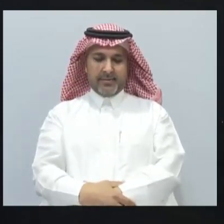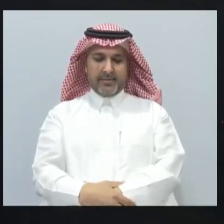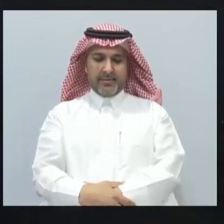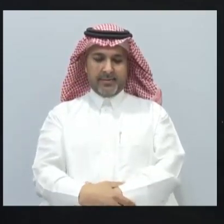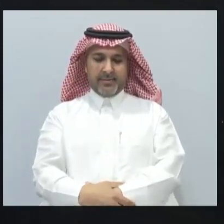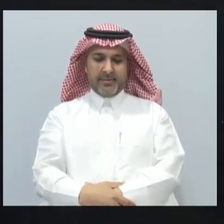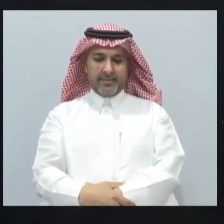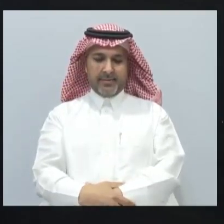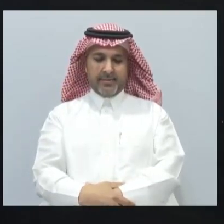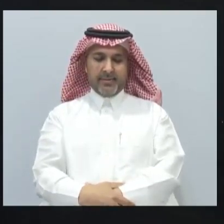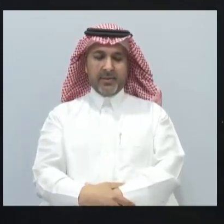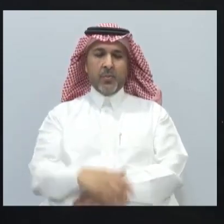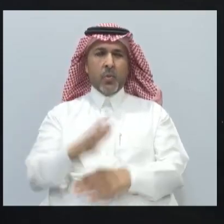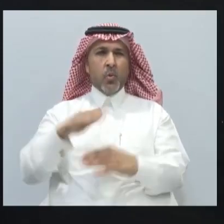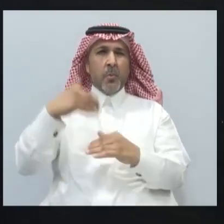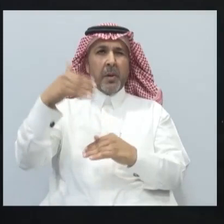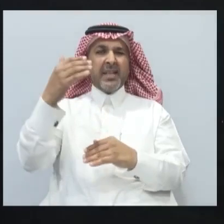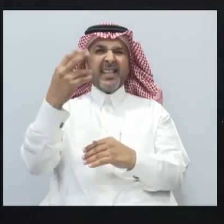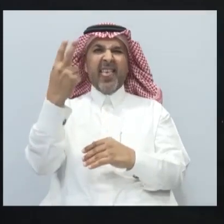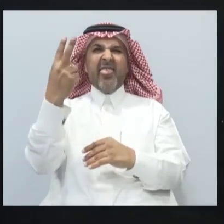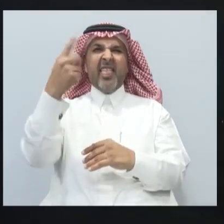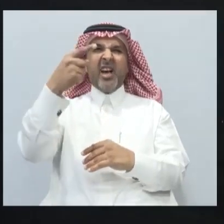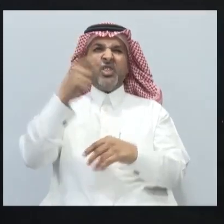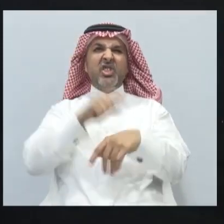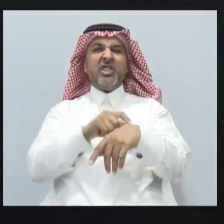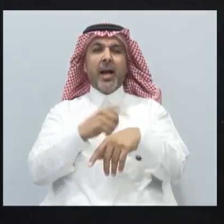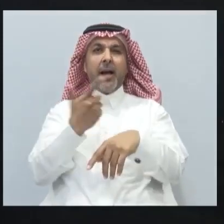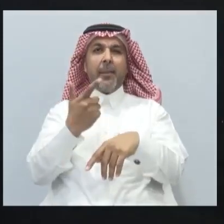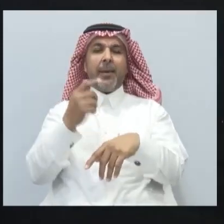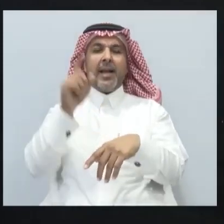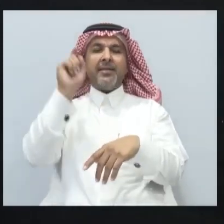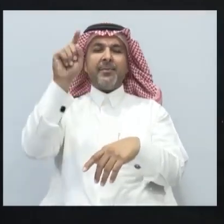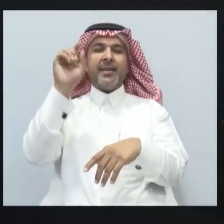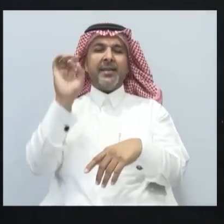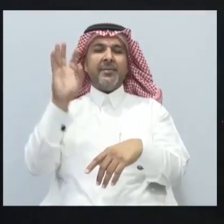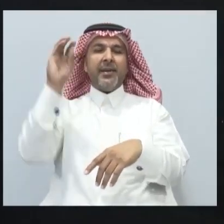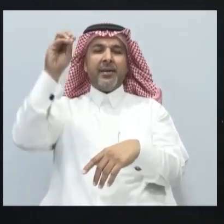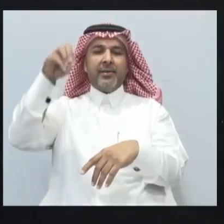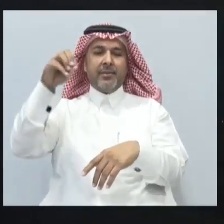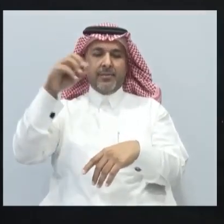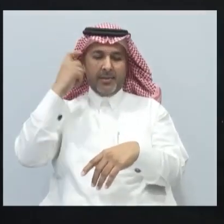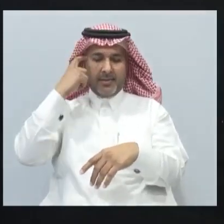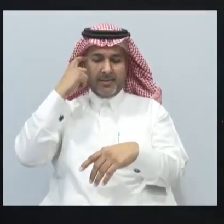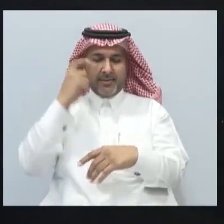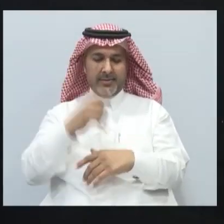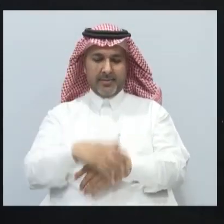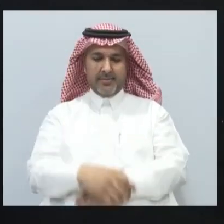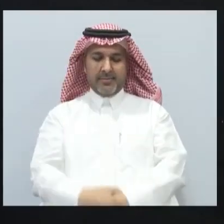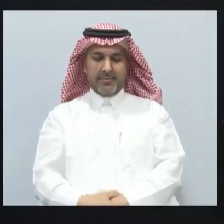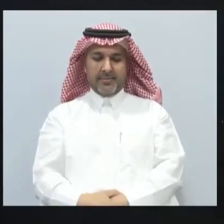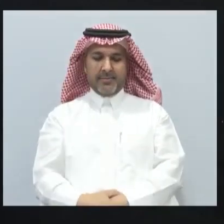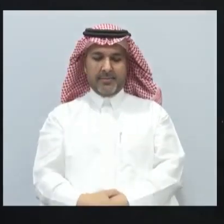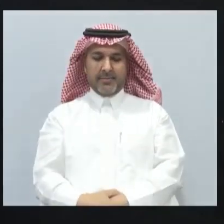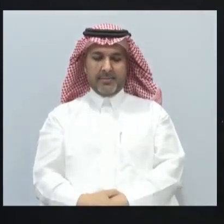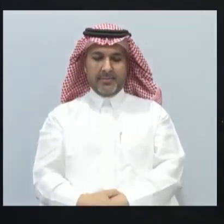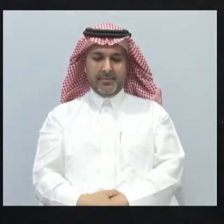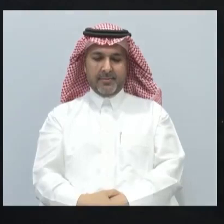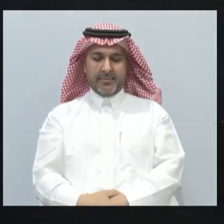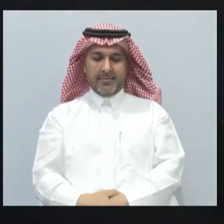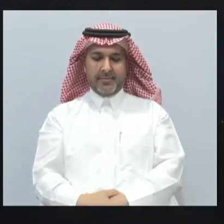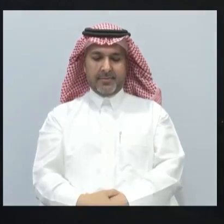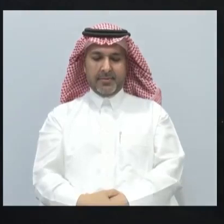بيعطيني 23000 طيب لو ابغى بعد 10 ساعات ابى اعوض الاكس ب 10 فاي عدد او اي عدد من الساعات ابغاه راح اعوض فيه في